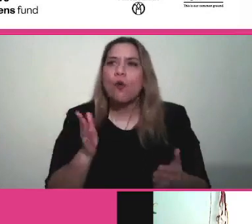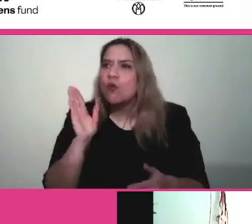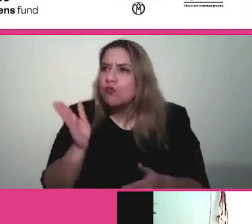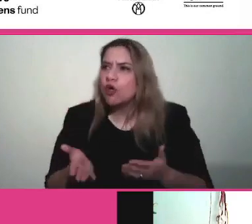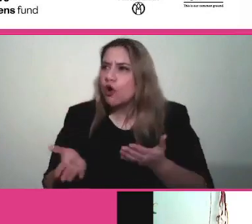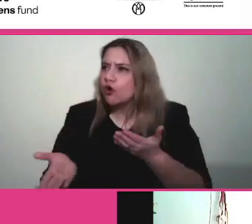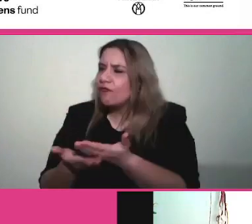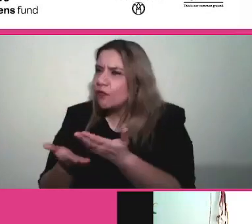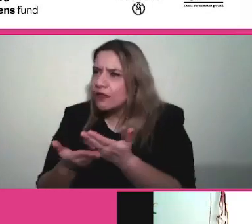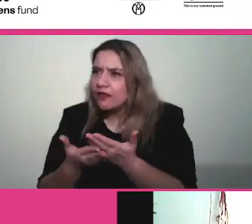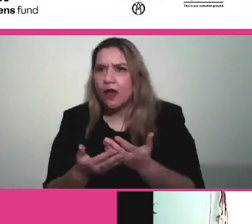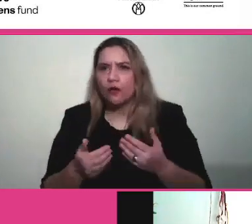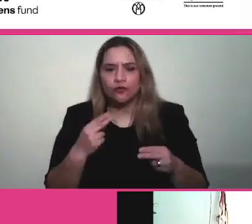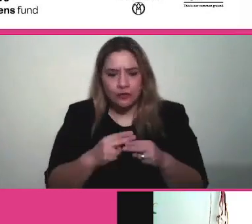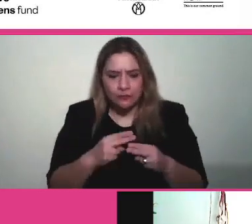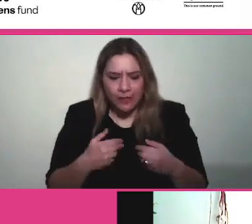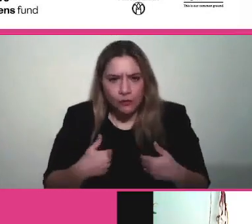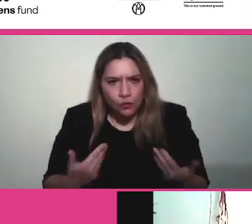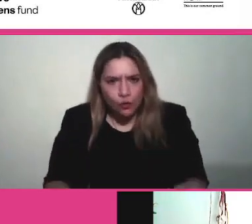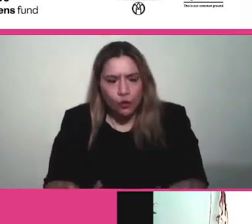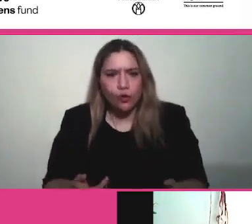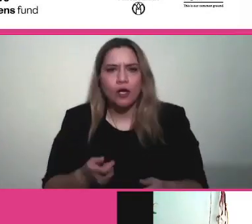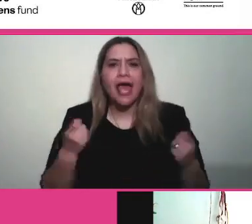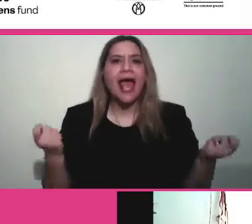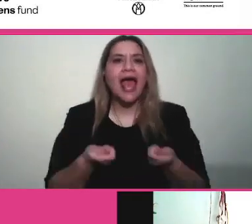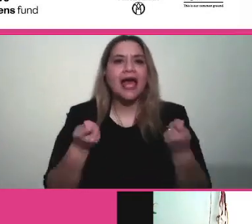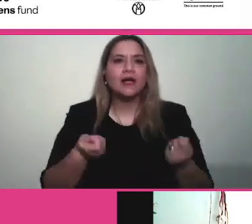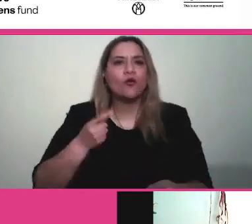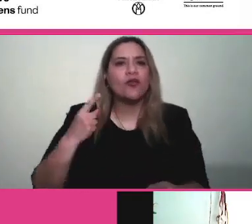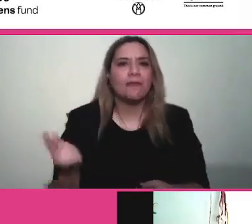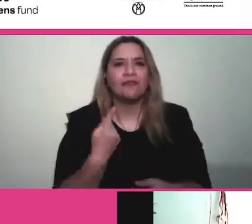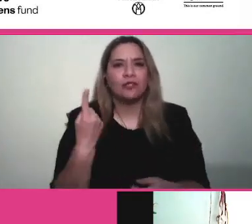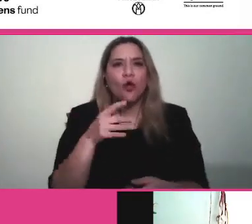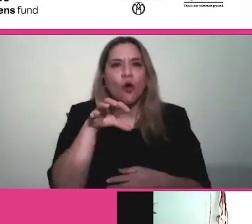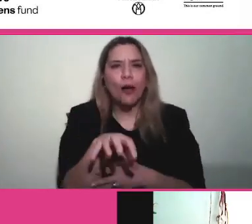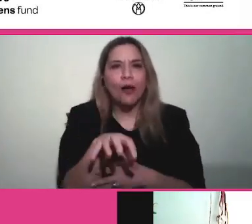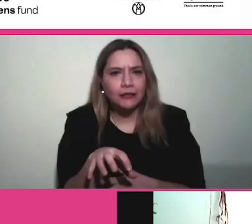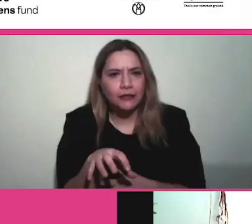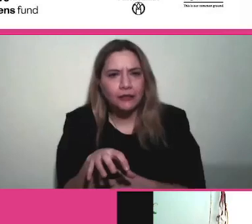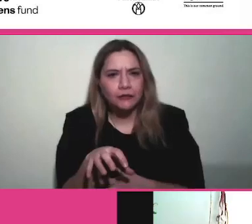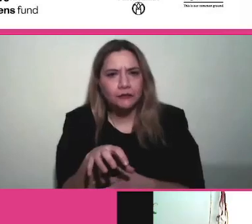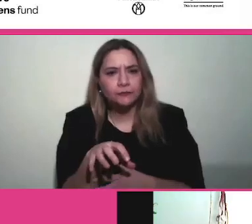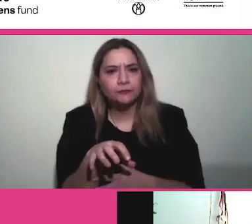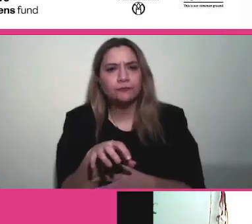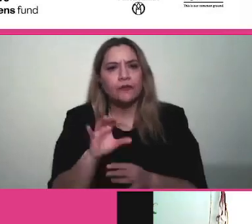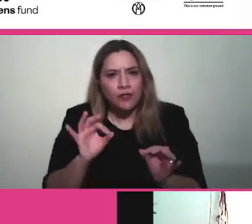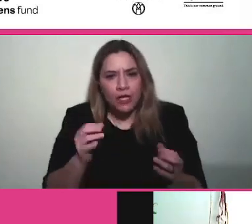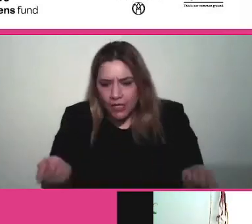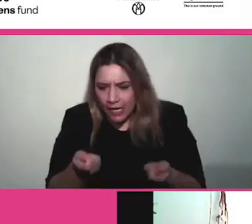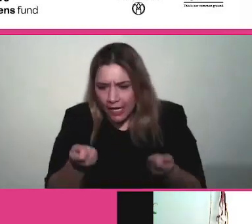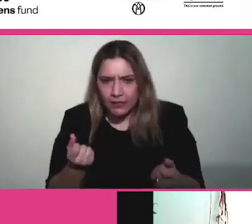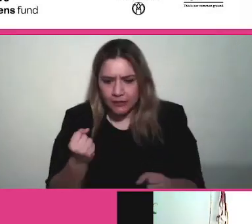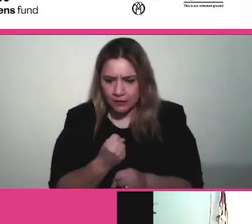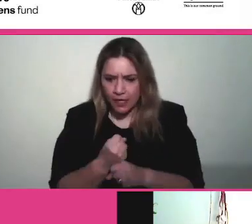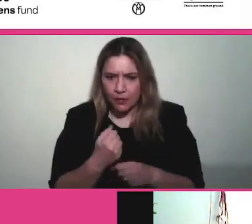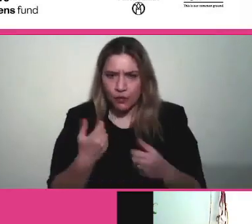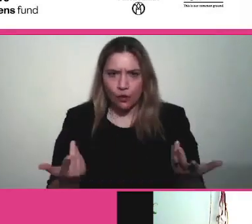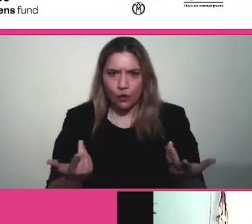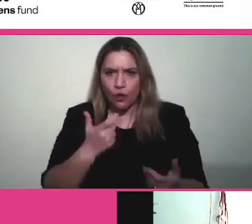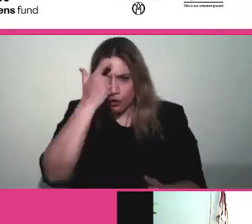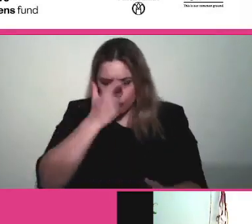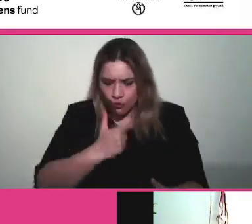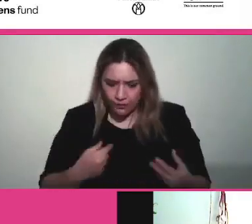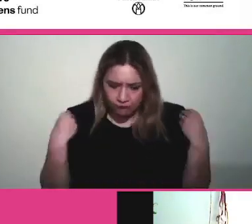να βοηθάω, γιατί το εργοθεραπευτικό κομμάτι έχει και το να παράγεις έργο. Όταν παράγεις έργο νιώθεις και ίδιος